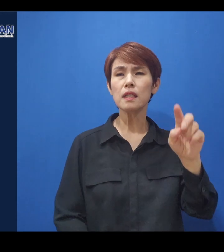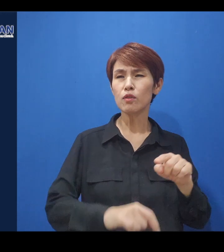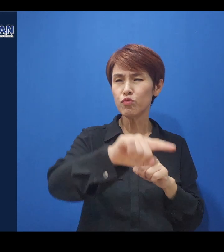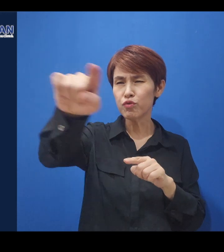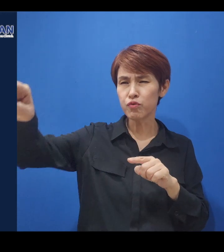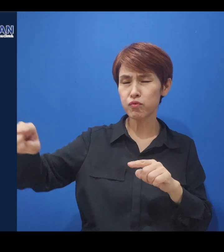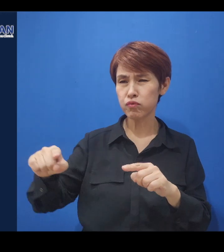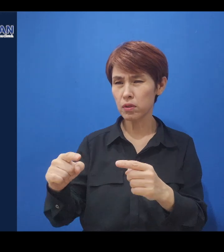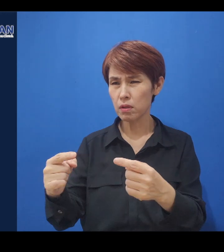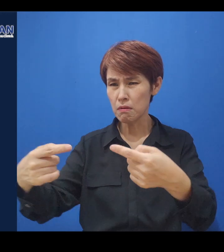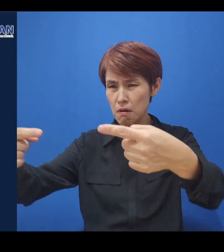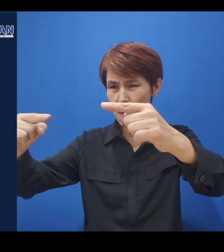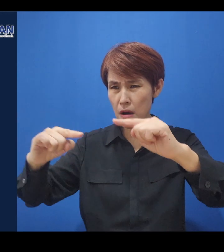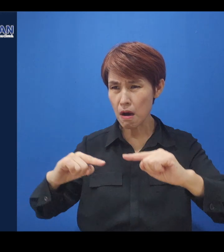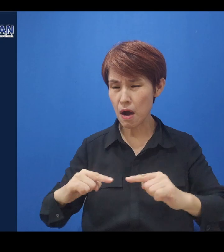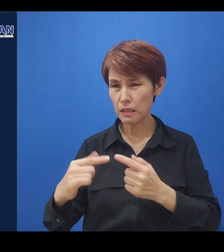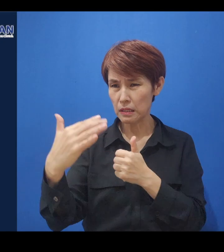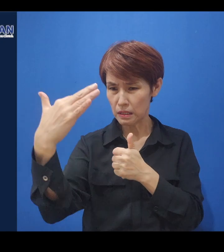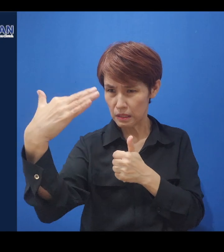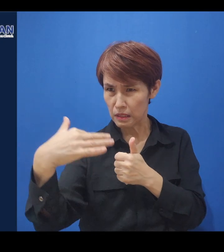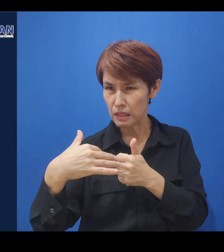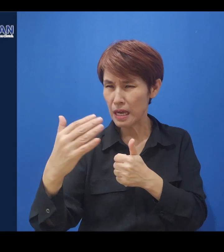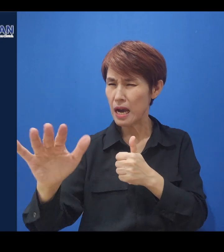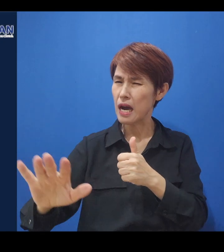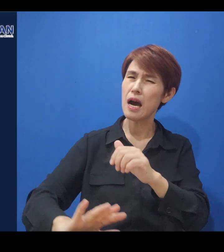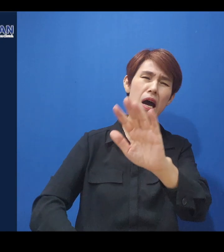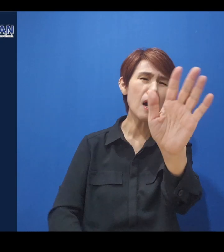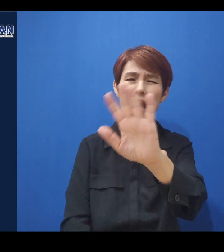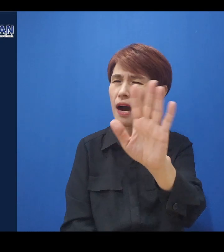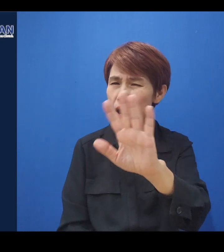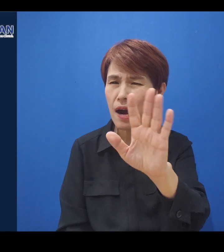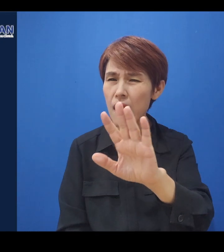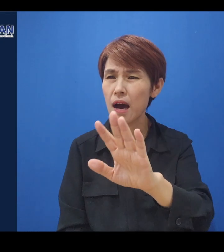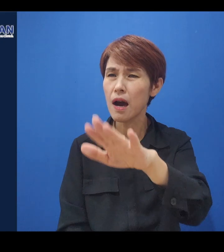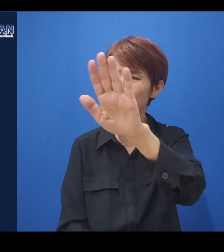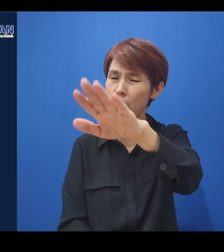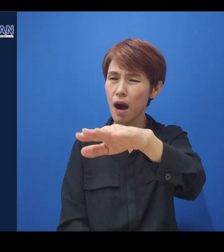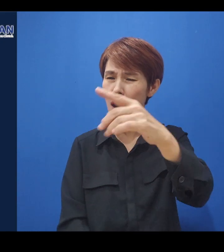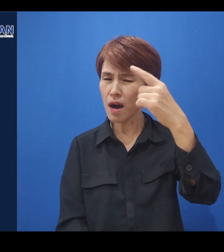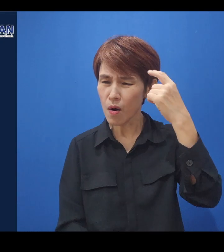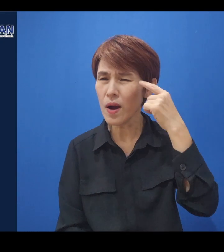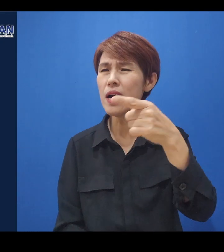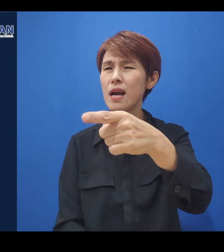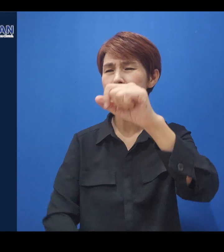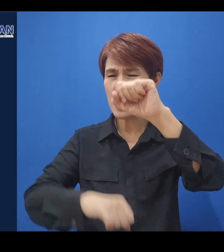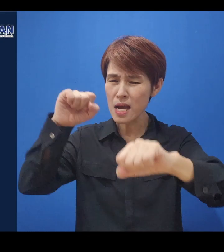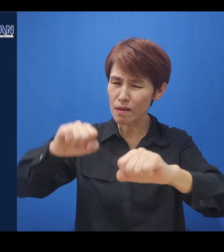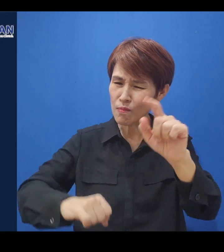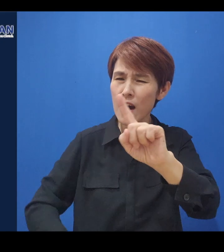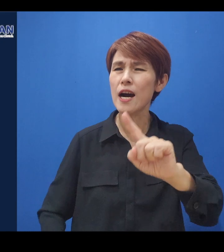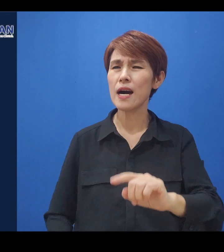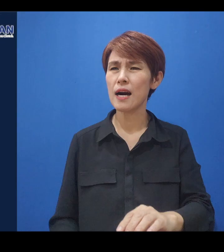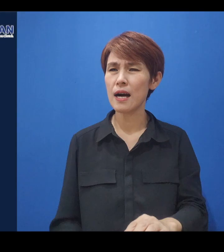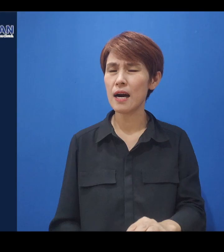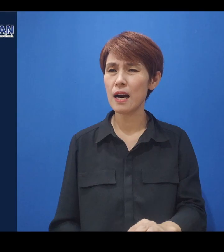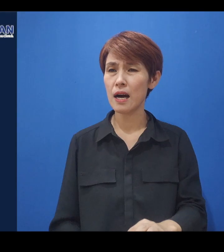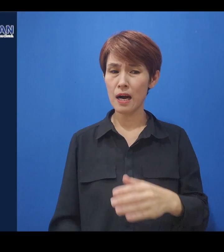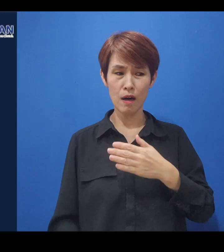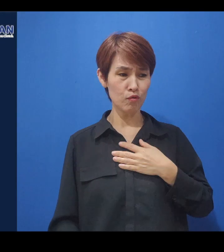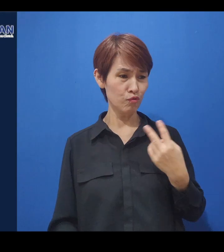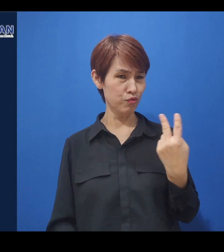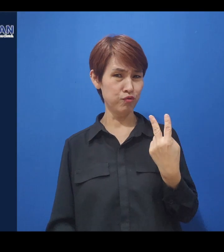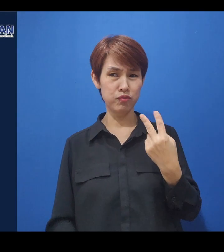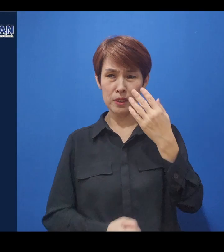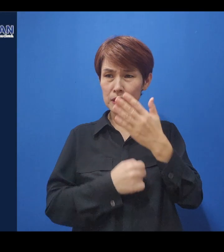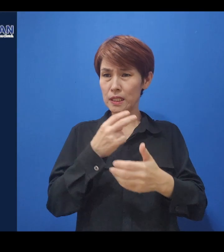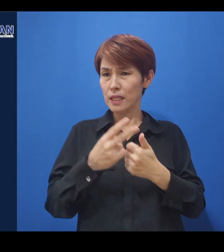가운데로 뛰어들어가서 소리를 질러서 말합니다. 여러분이요, 어찌하여 이렇게 행동합니까? 우리는